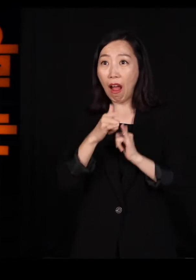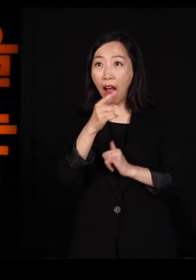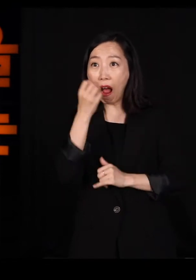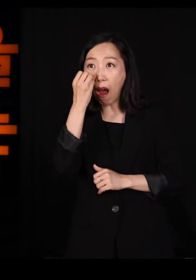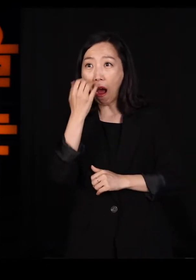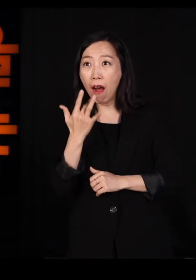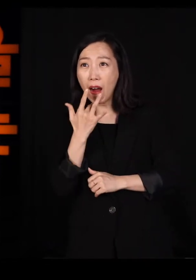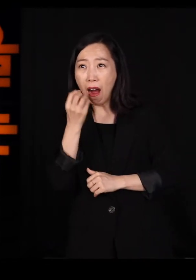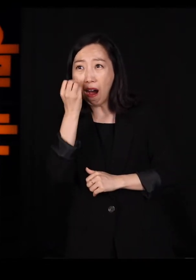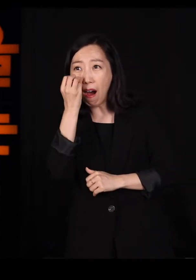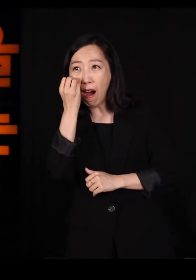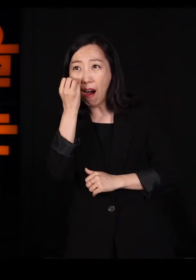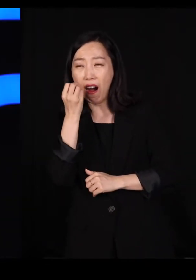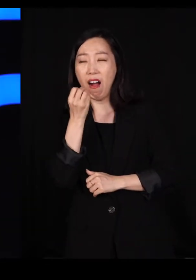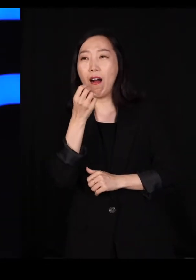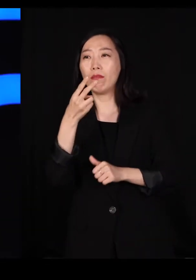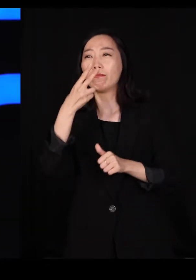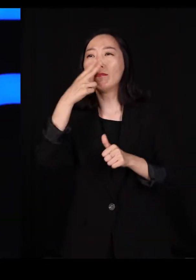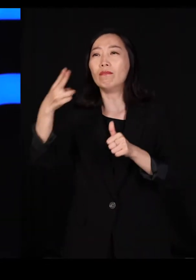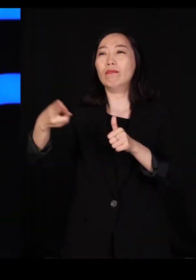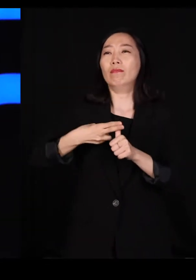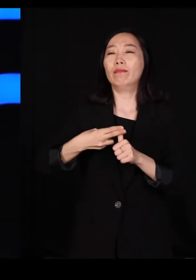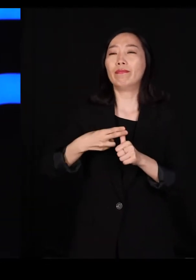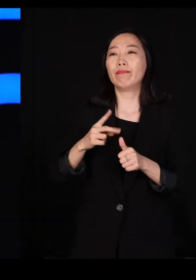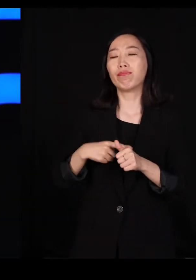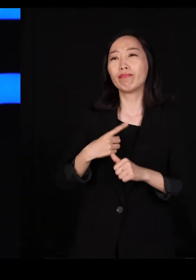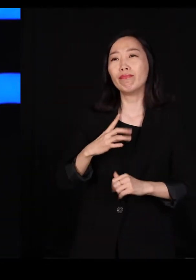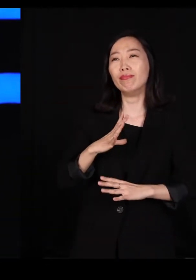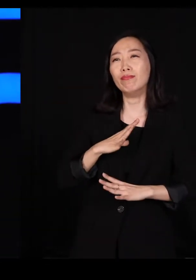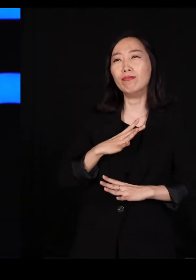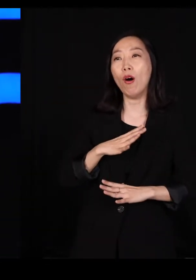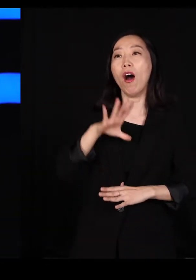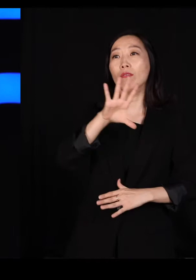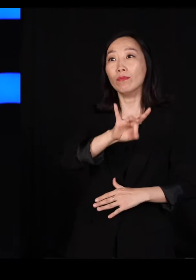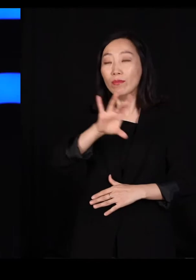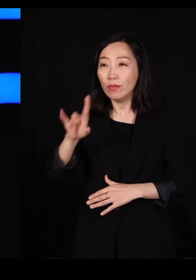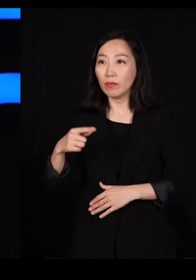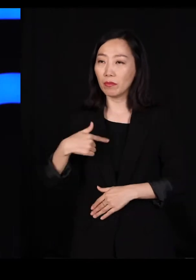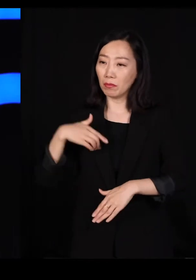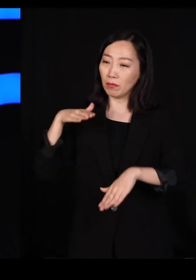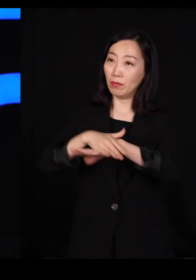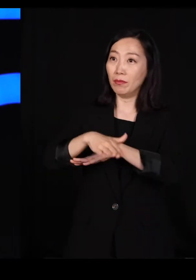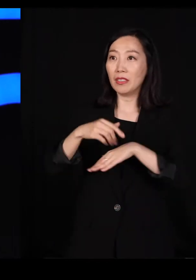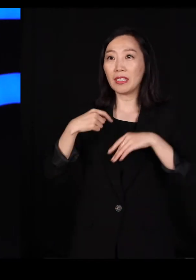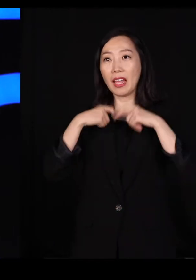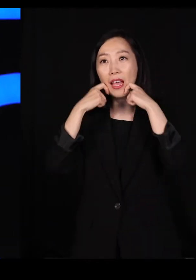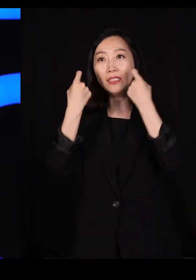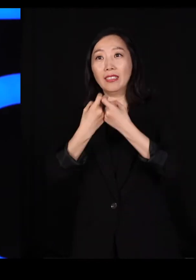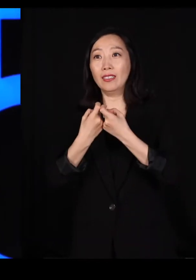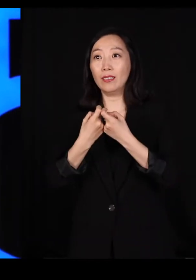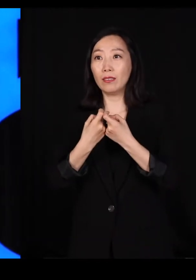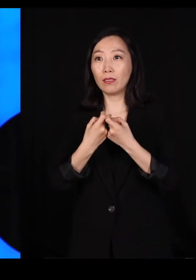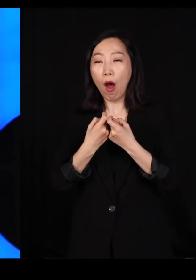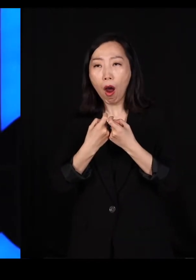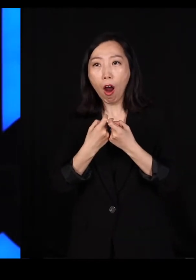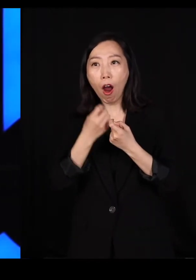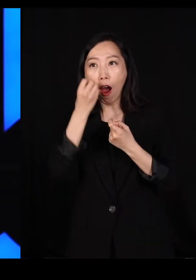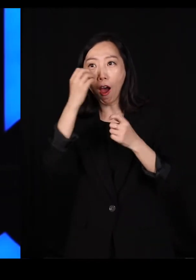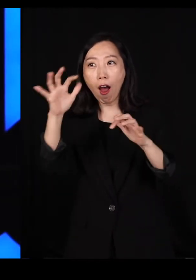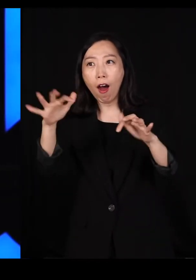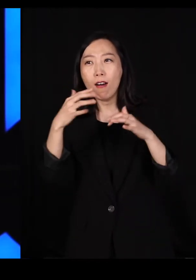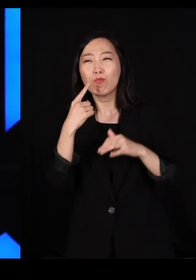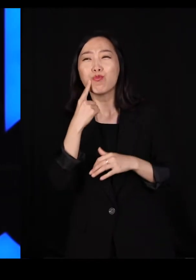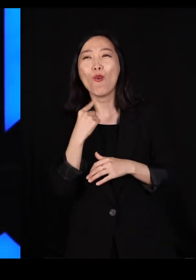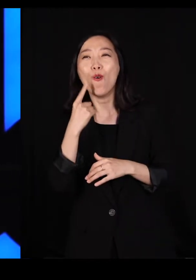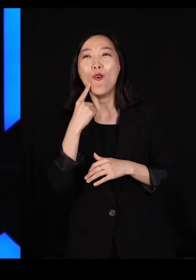괴짜야. 그렇게 취급을 받는 것이 두렵습니다. 물론 때로 내 스타일이 개성적이어서 사람들이 부러움을